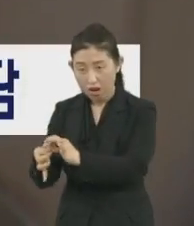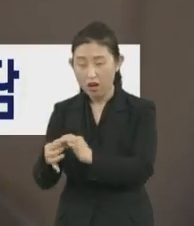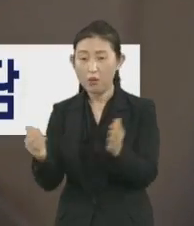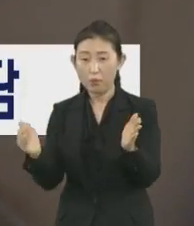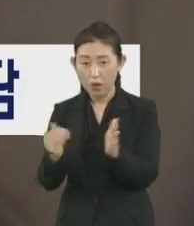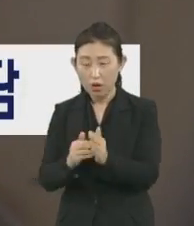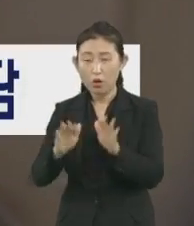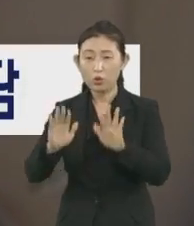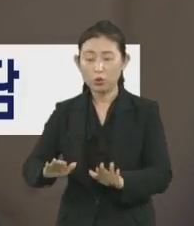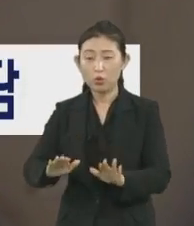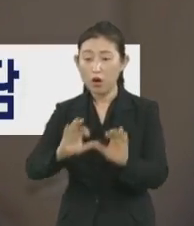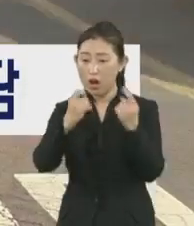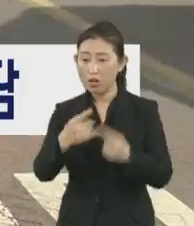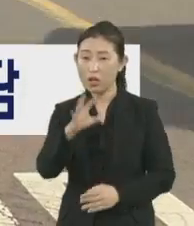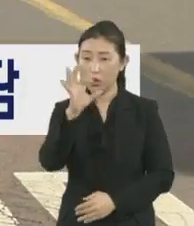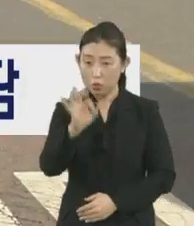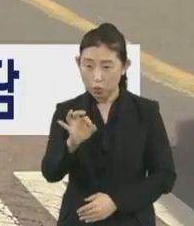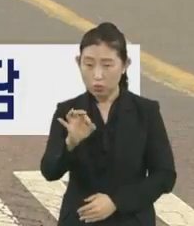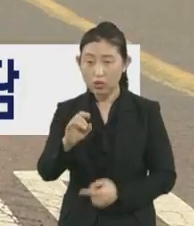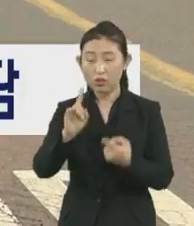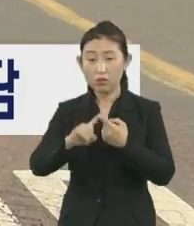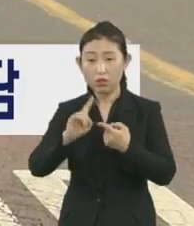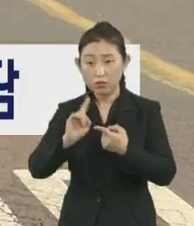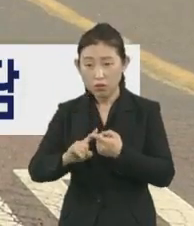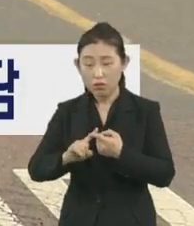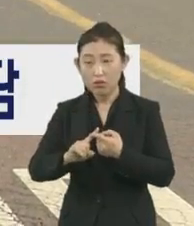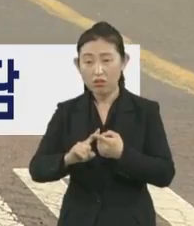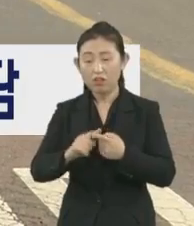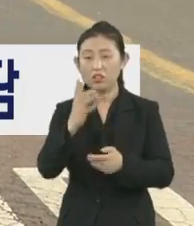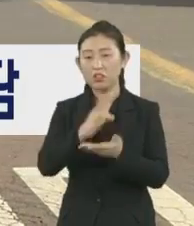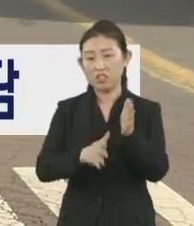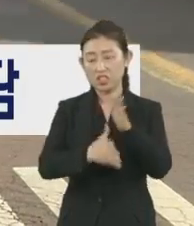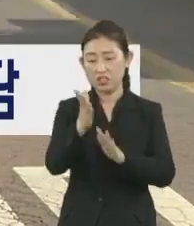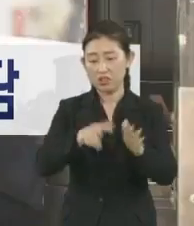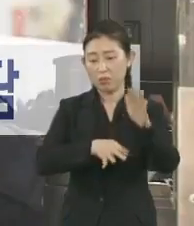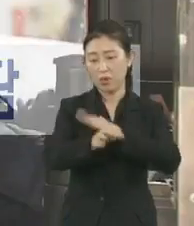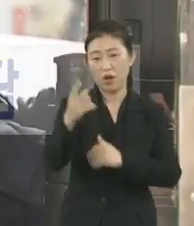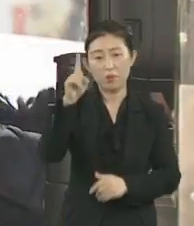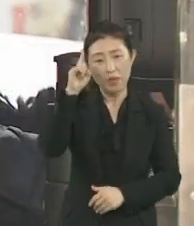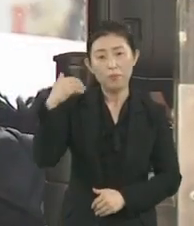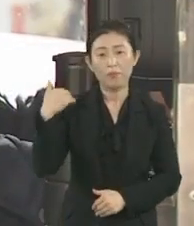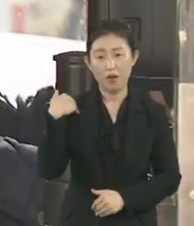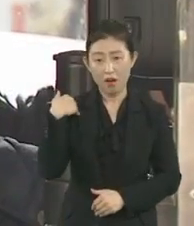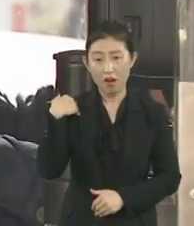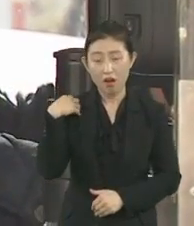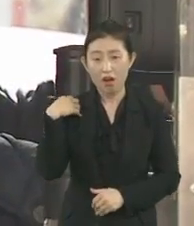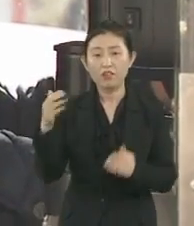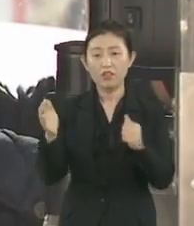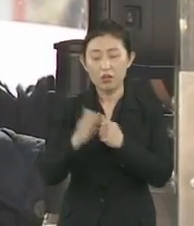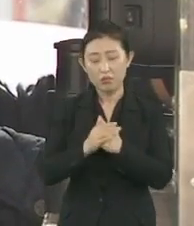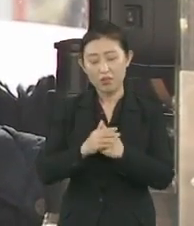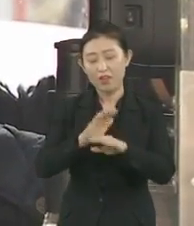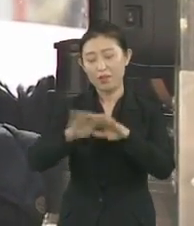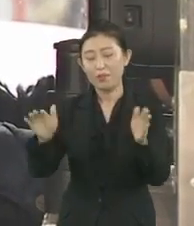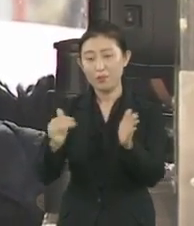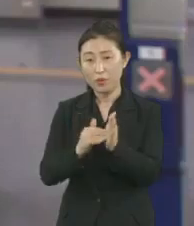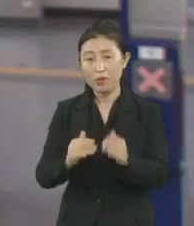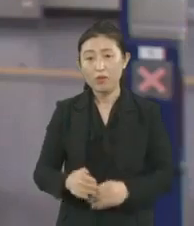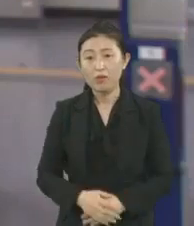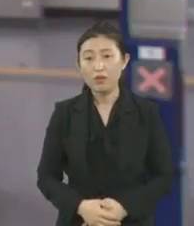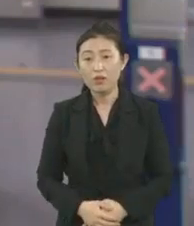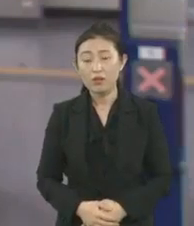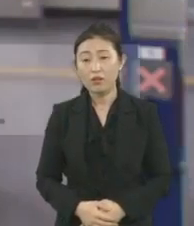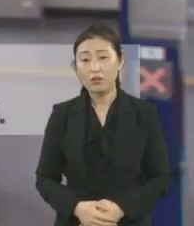합의가 이루어지고 하루 약 15,000명의 환승 할인액을 천안시가 부담키로 하면서 문제가 해결됐습니다.